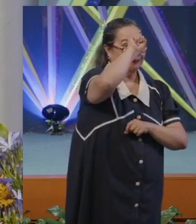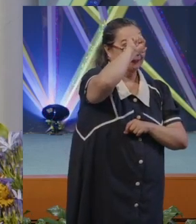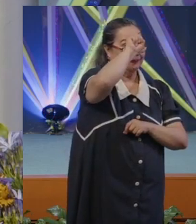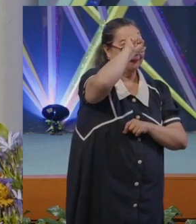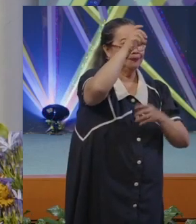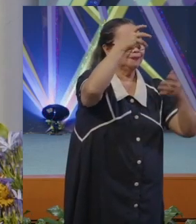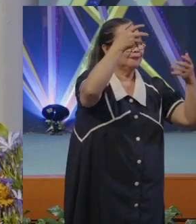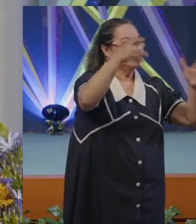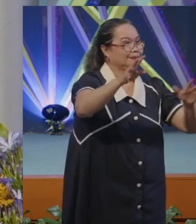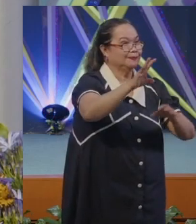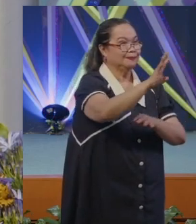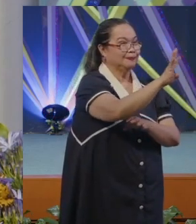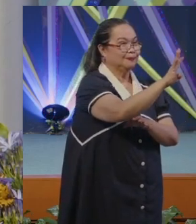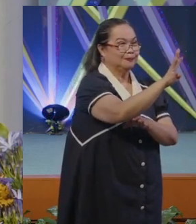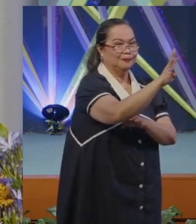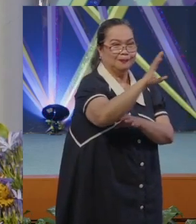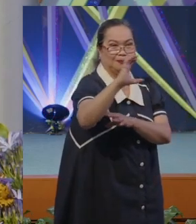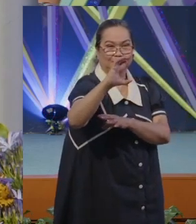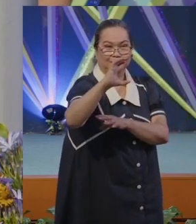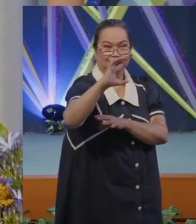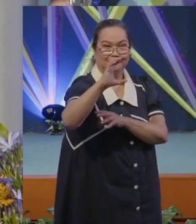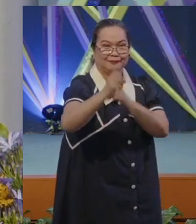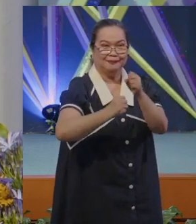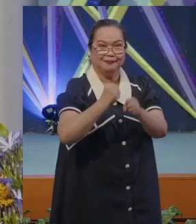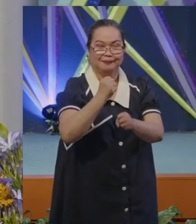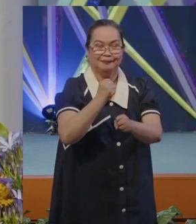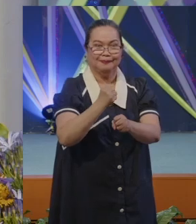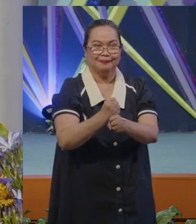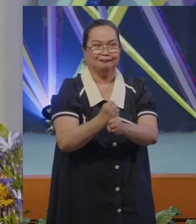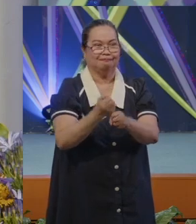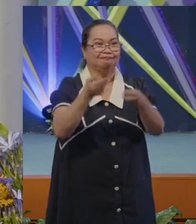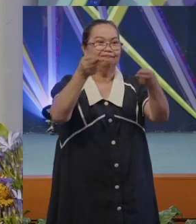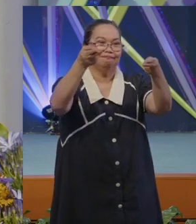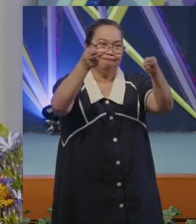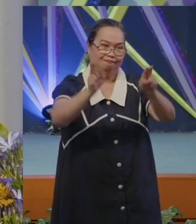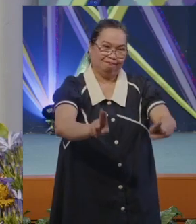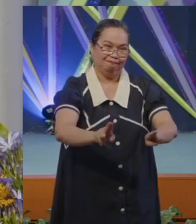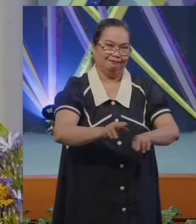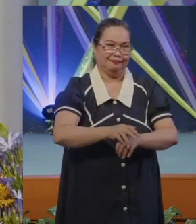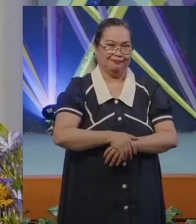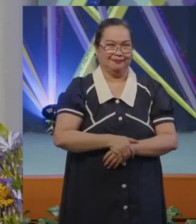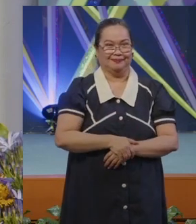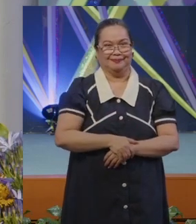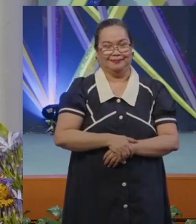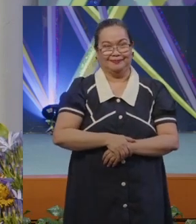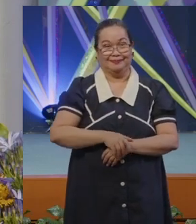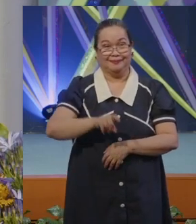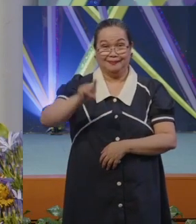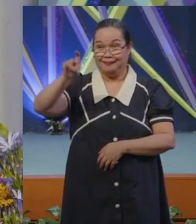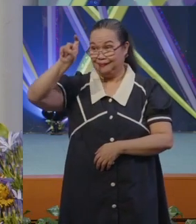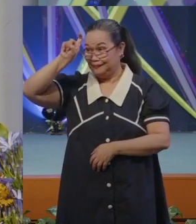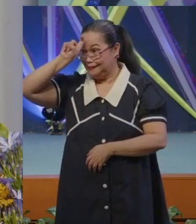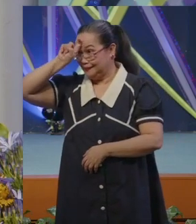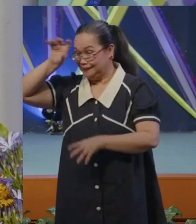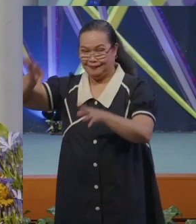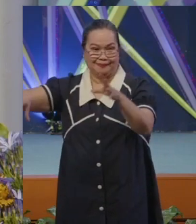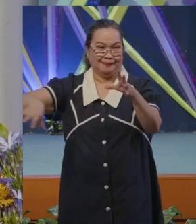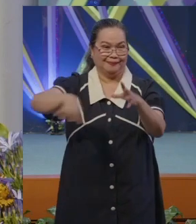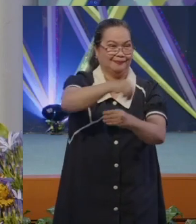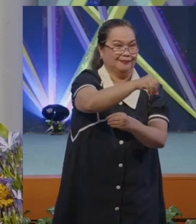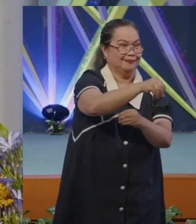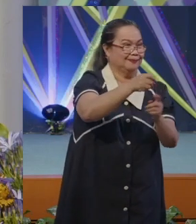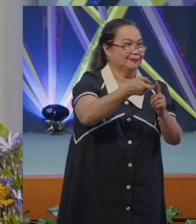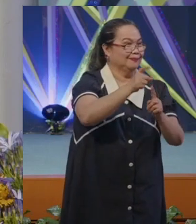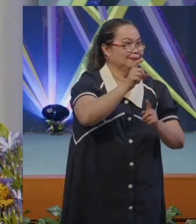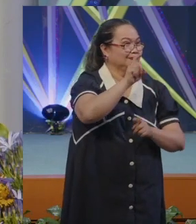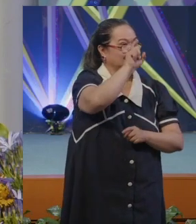After 400 years, exactly after 400 years, nangyari yung Exodus. Exodus 12.